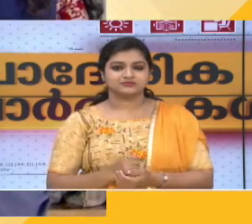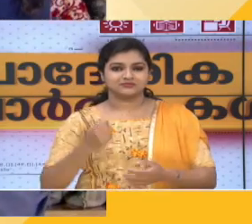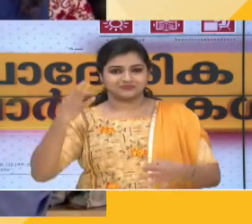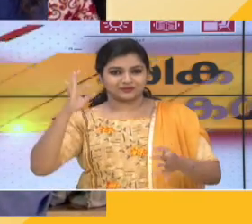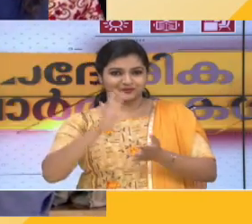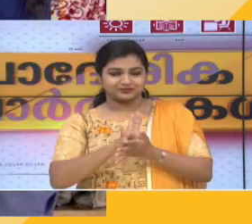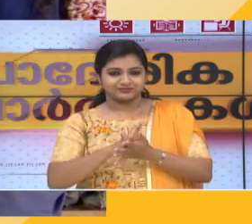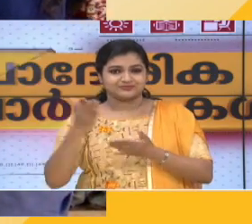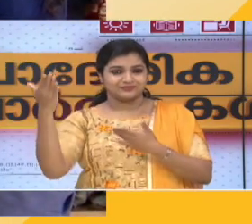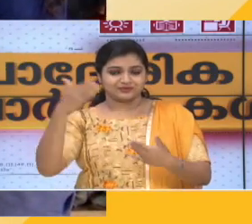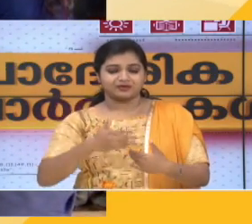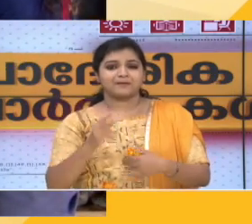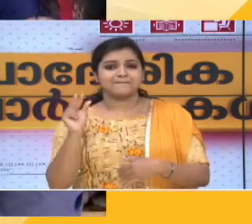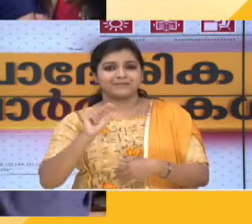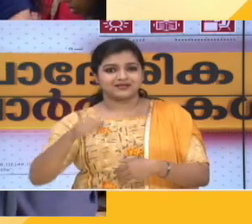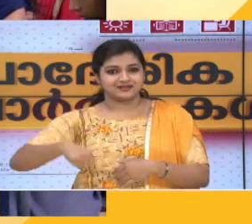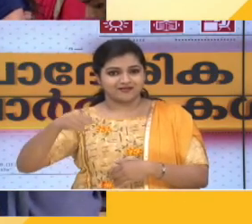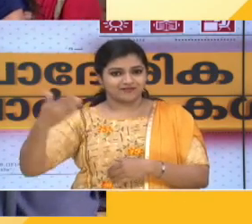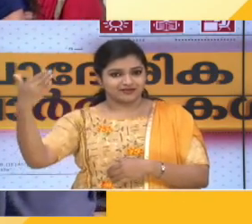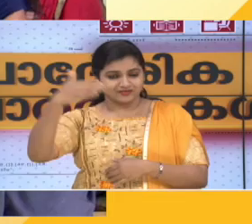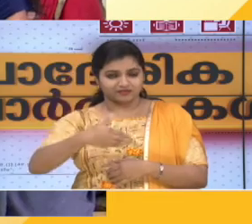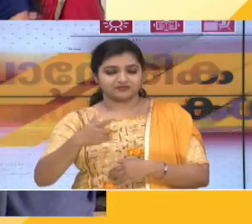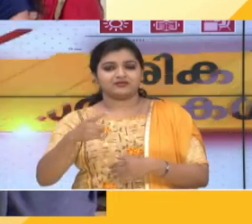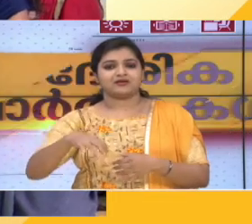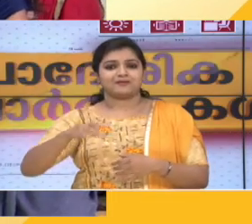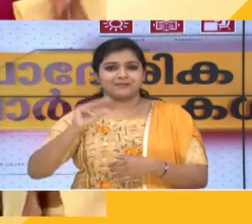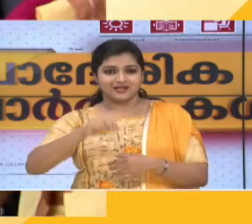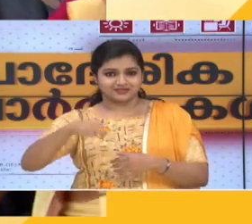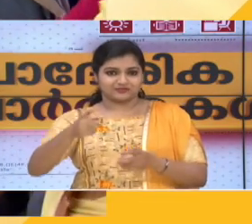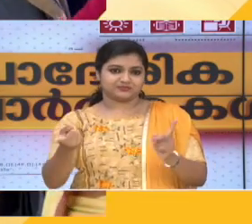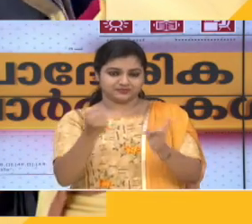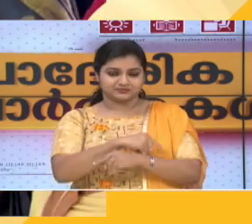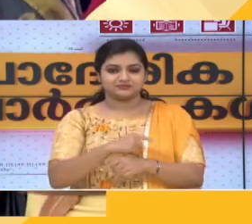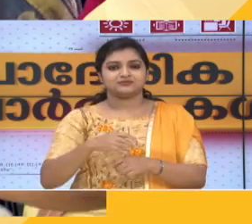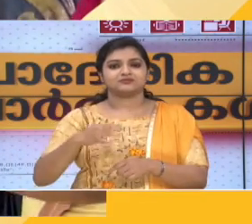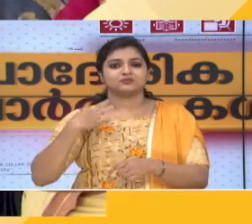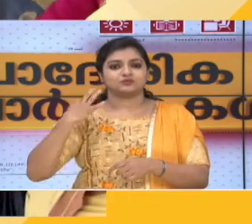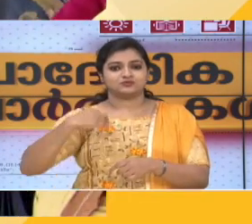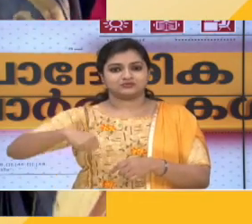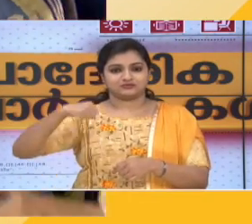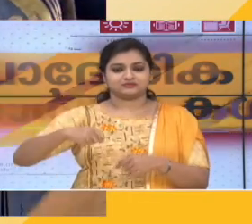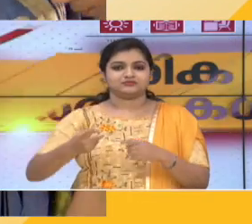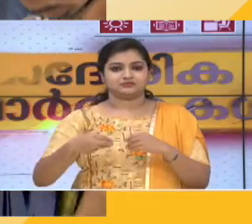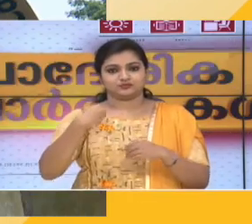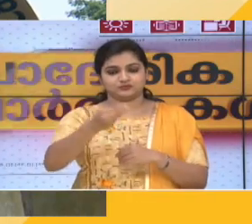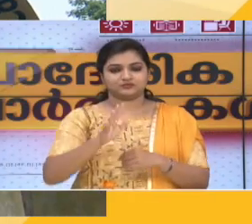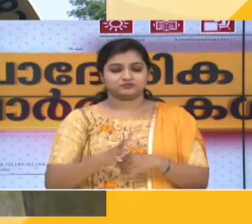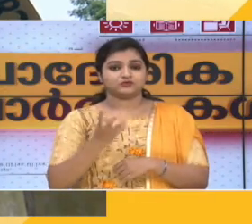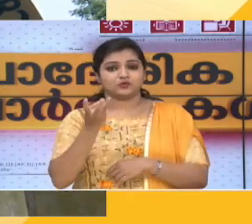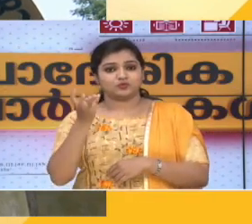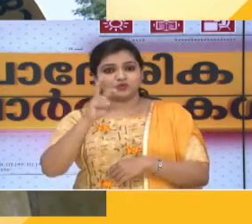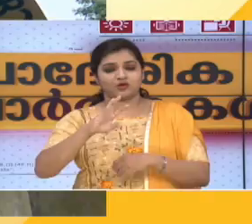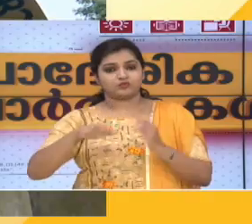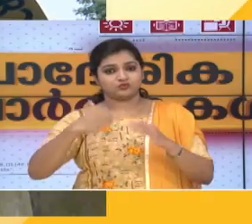കലോത്സവ വേദിയിലേക്ക് പ്ലാസ്റ്റിക് സഞ്ചികളുമായി വരുന്നവർക്ക് പകരം തുണിസഞ്ചി നൽകും. ഇത്തരത്തിൽ 3000 തുണിസഞ്ചികളാണ് കാഞ്ഞങ്ങാട്